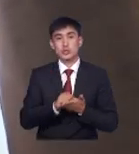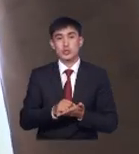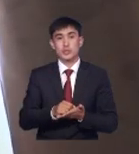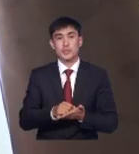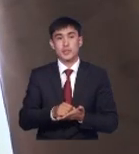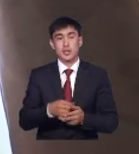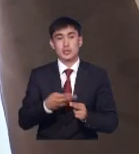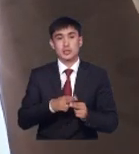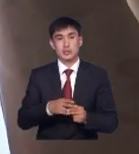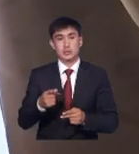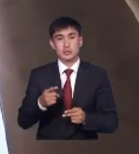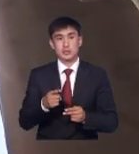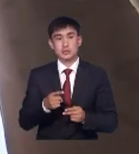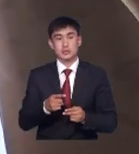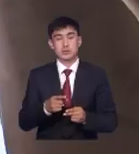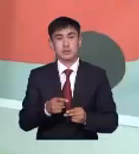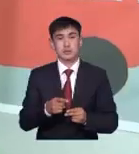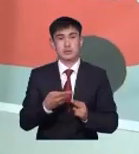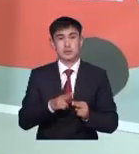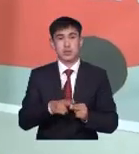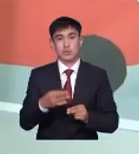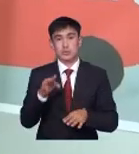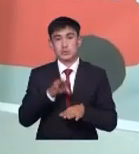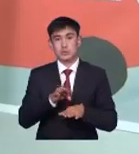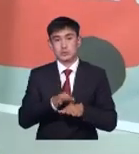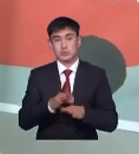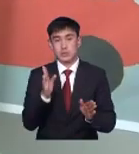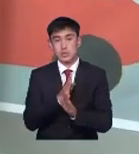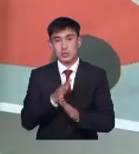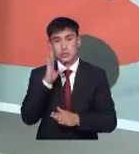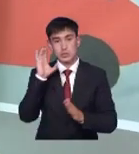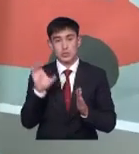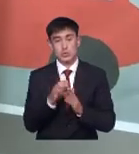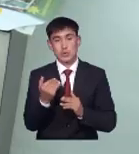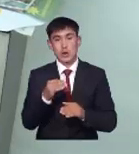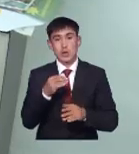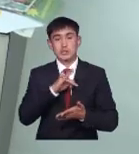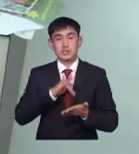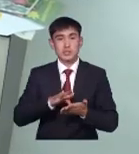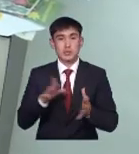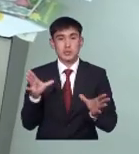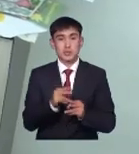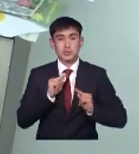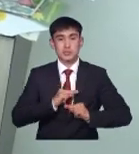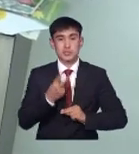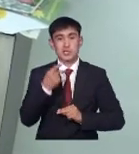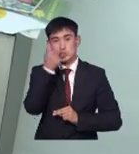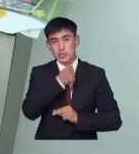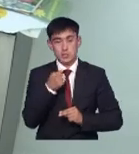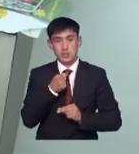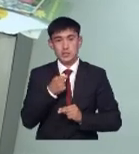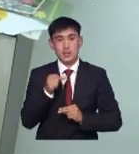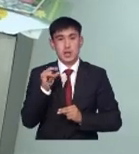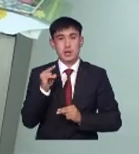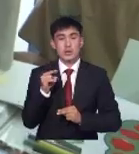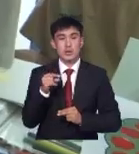жерді аралап емдеудің жолын іздеген, дертіне дауа таппай тағдырдың салғанына көнген көрінеді. Ал орталық өкілдерімен жұмыс істеген 2 жылдан бері жеткіншек